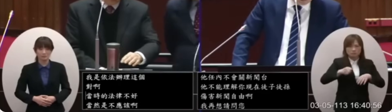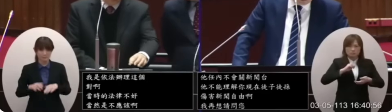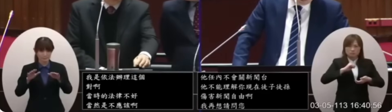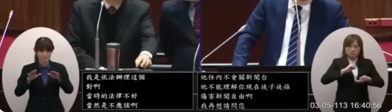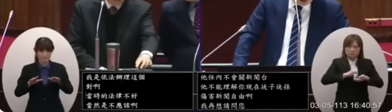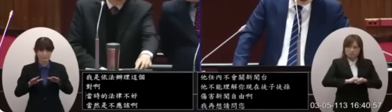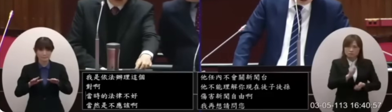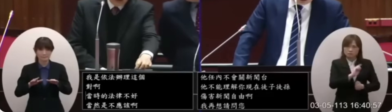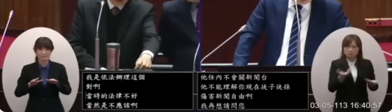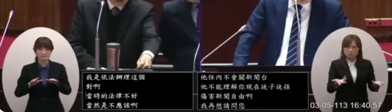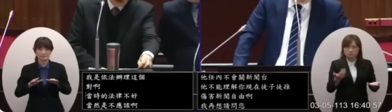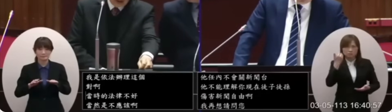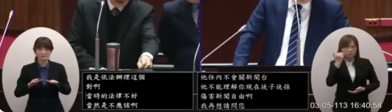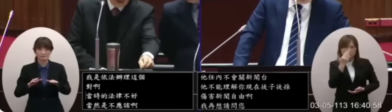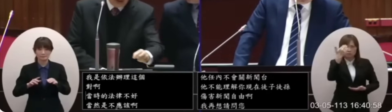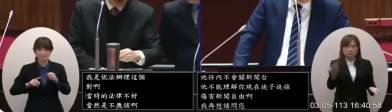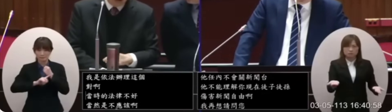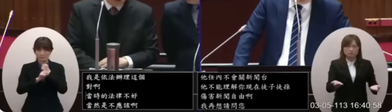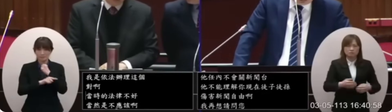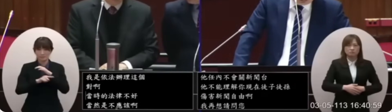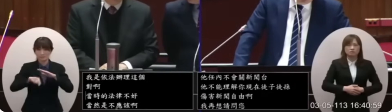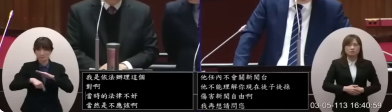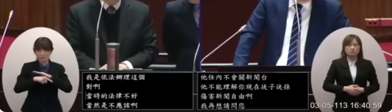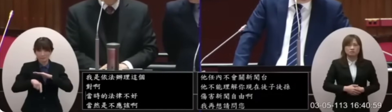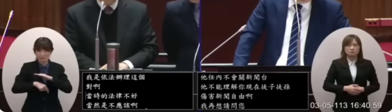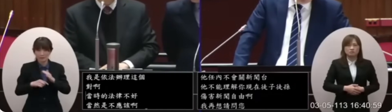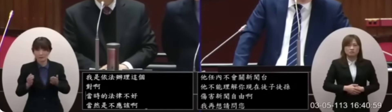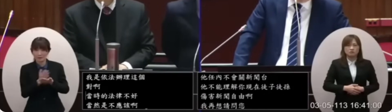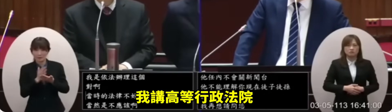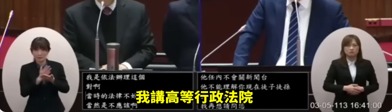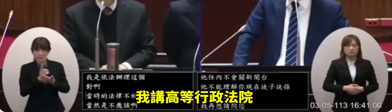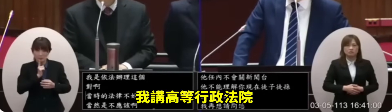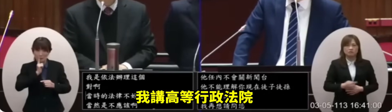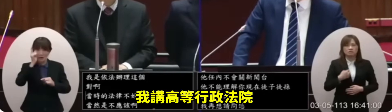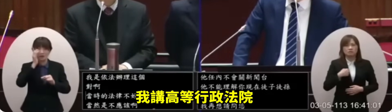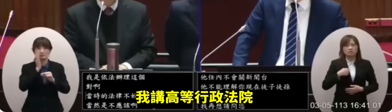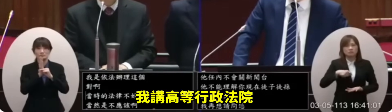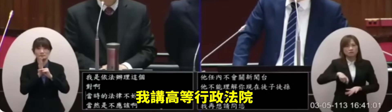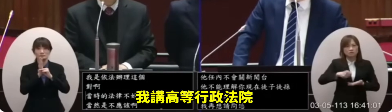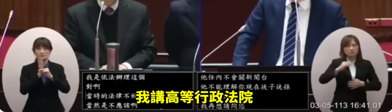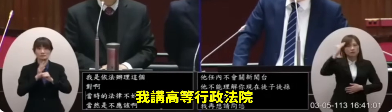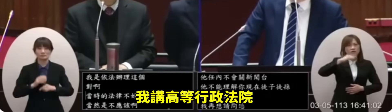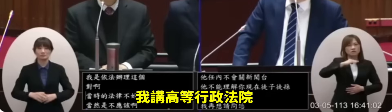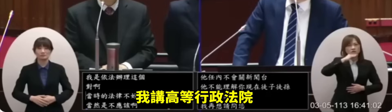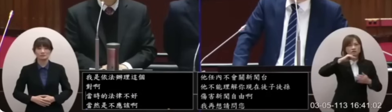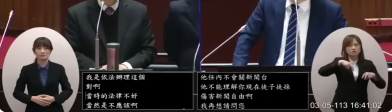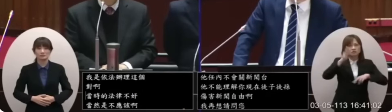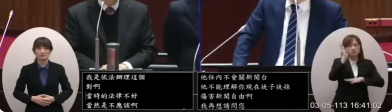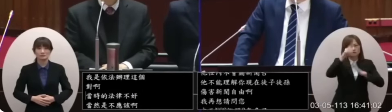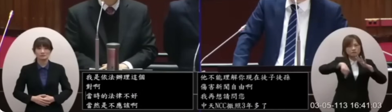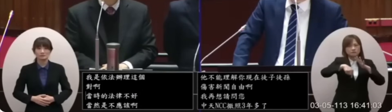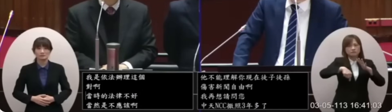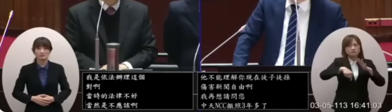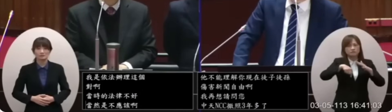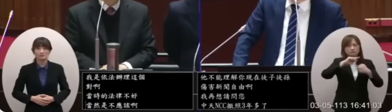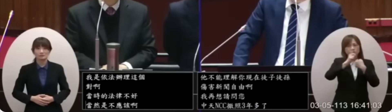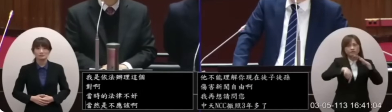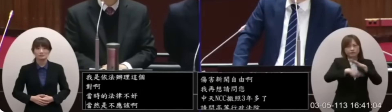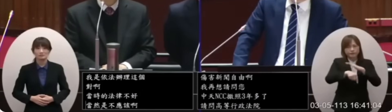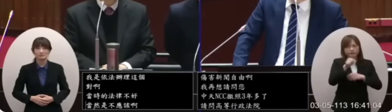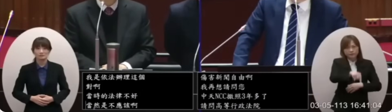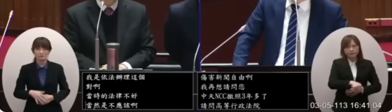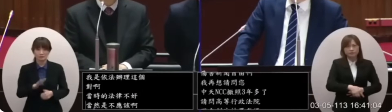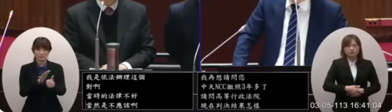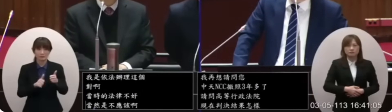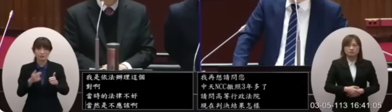在判决的结果呢，还在诉讼当中。 我讲高等行政法院， 委